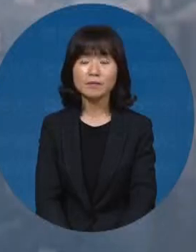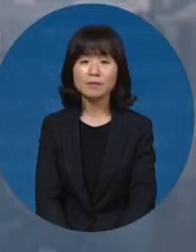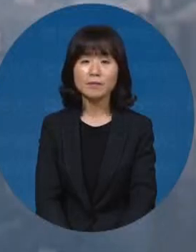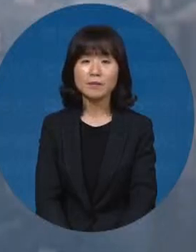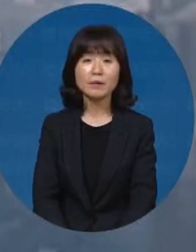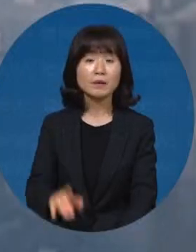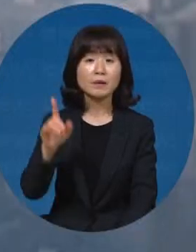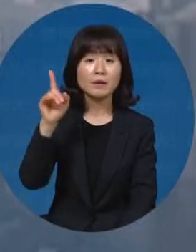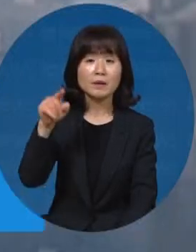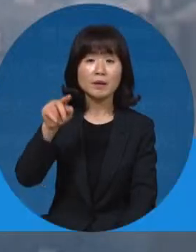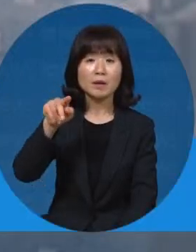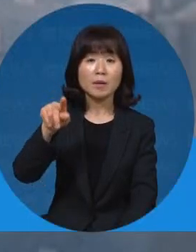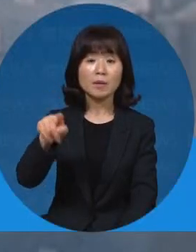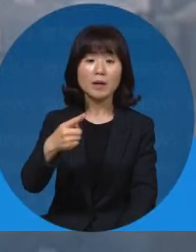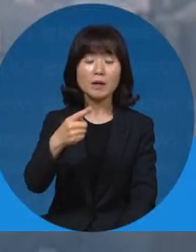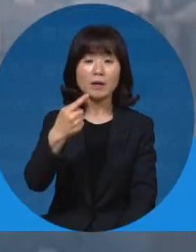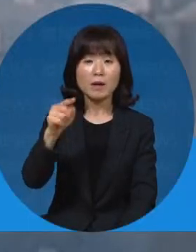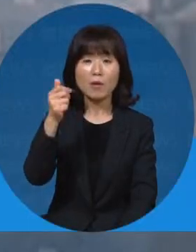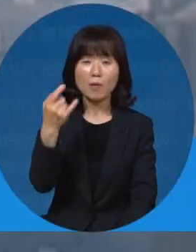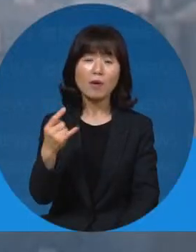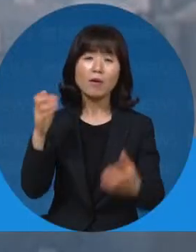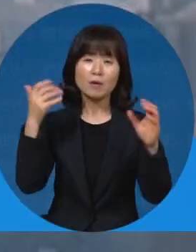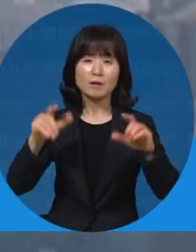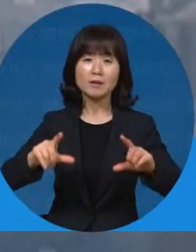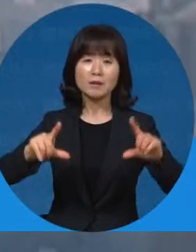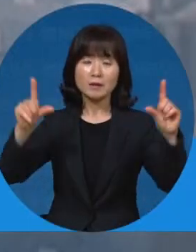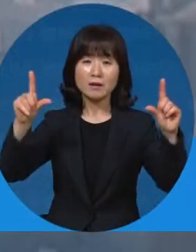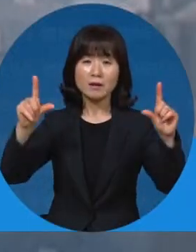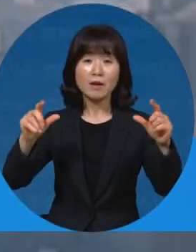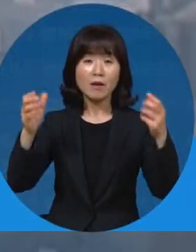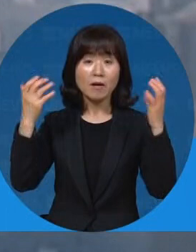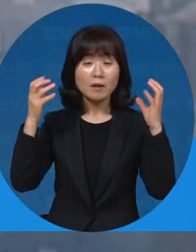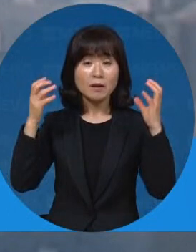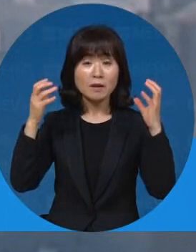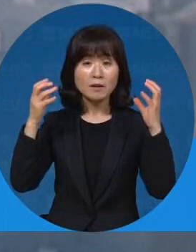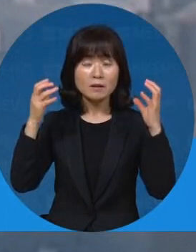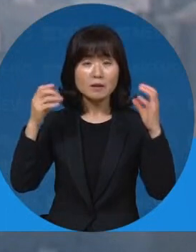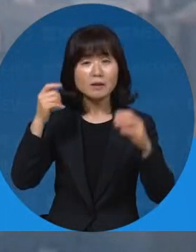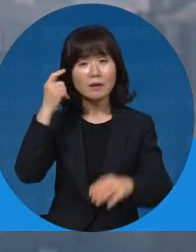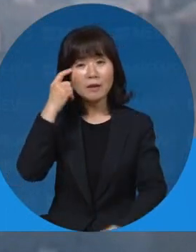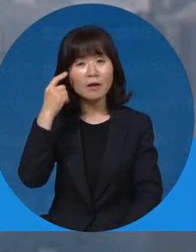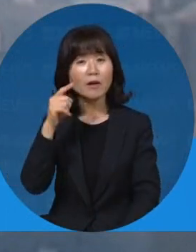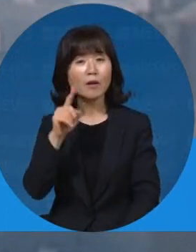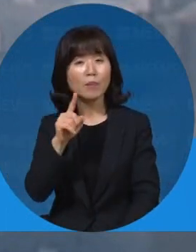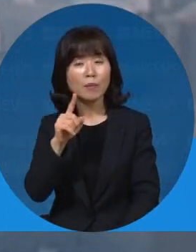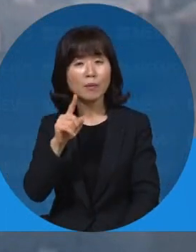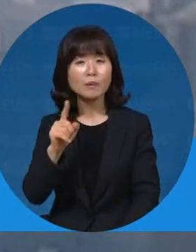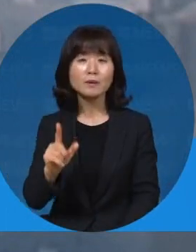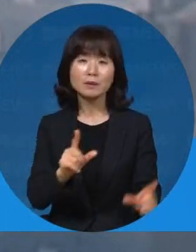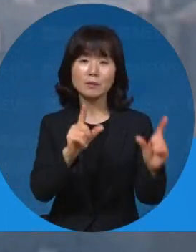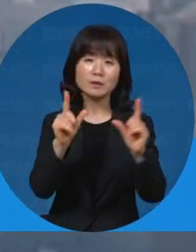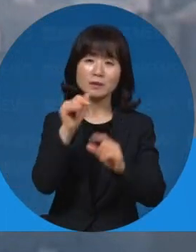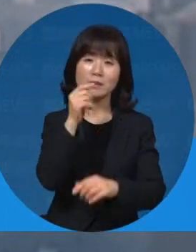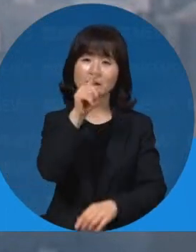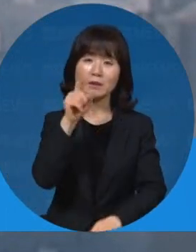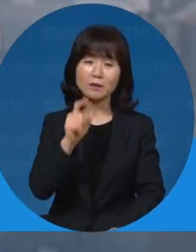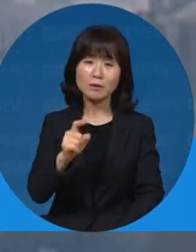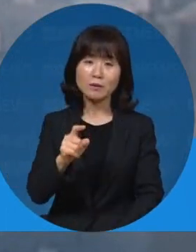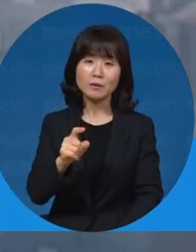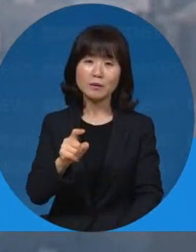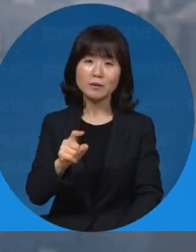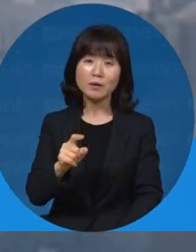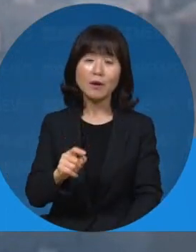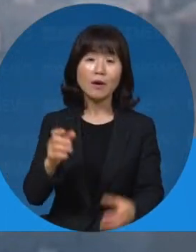네 내일은 101회 어린이날입니다 우리 어린이들은 어떤 생각을 하며 살고 있을까요